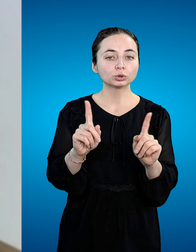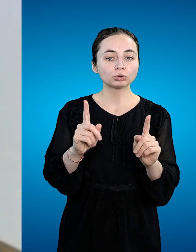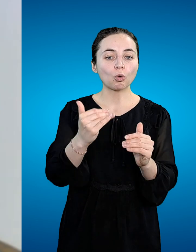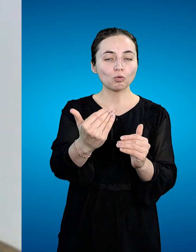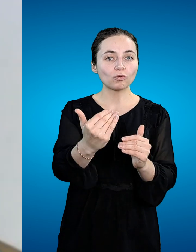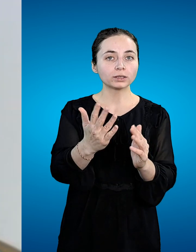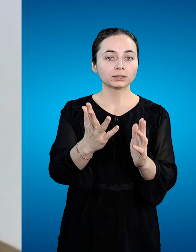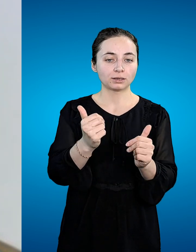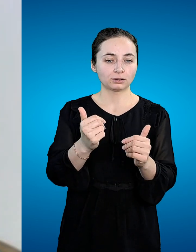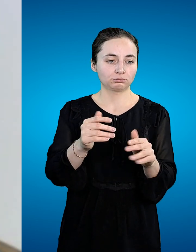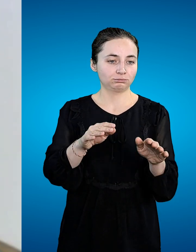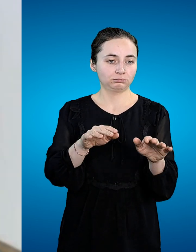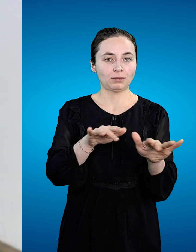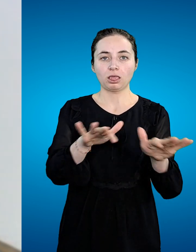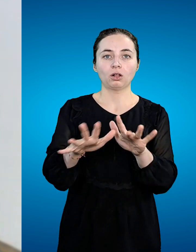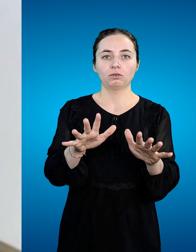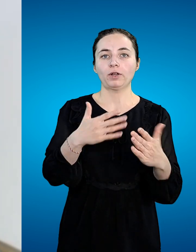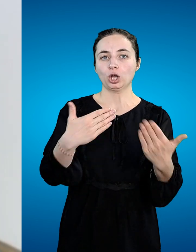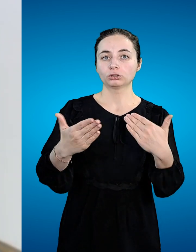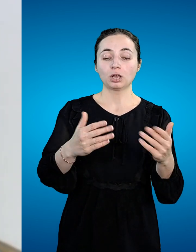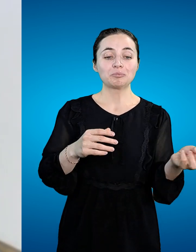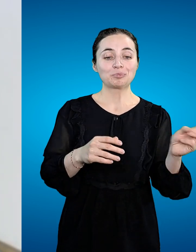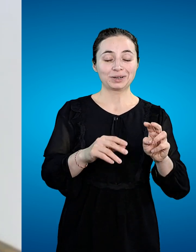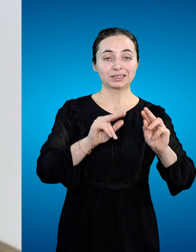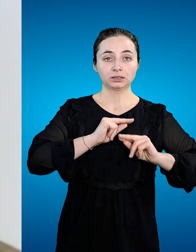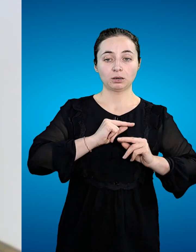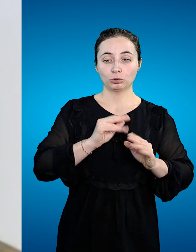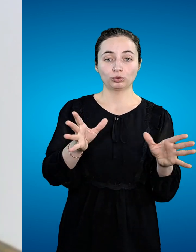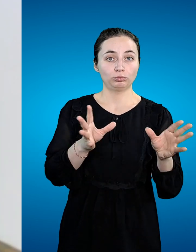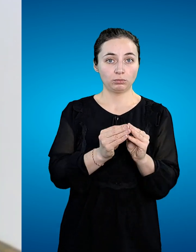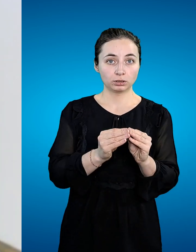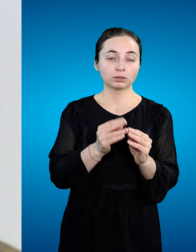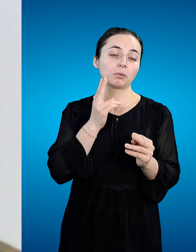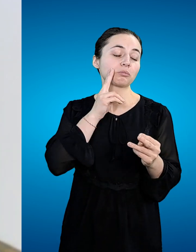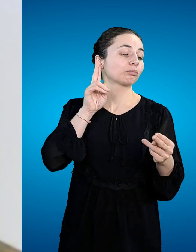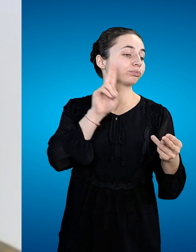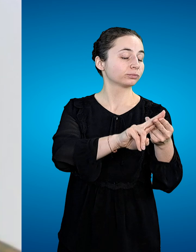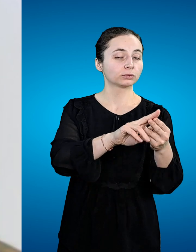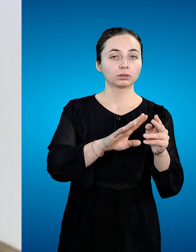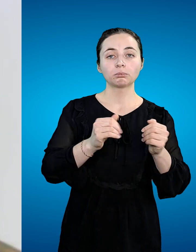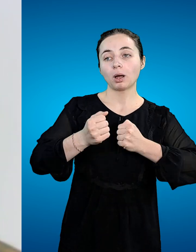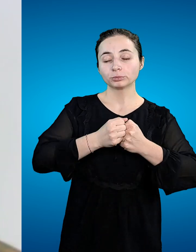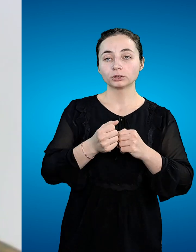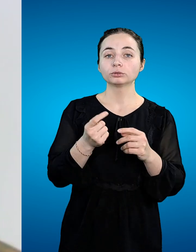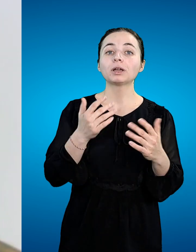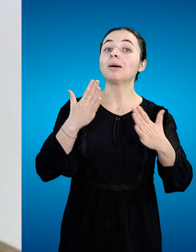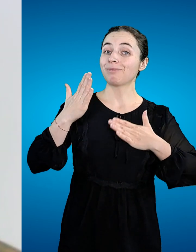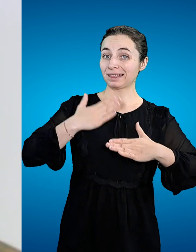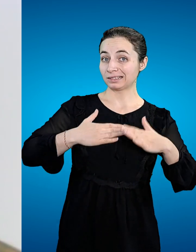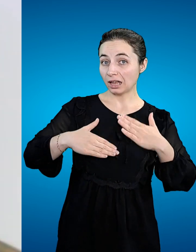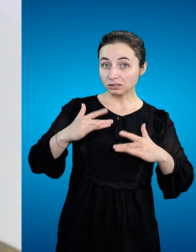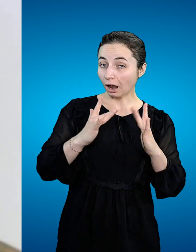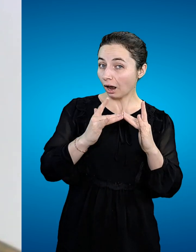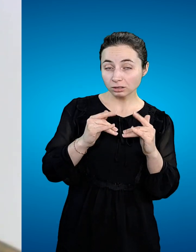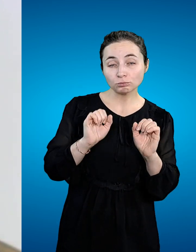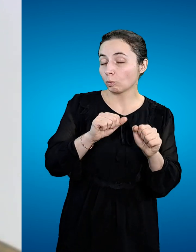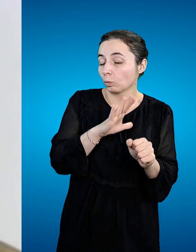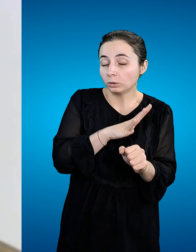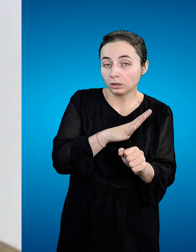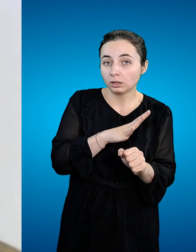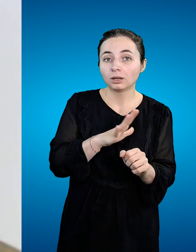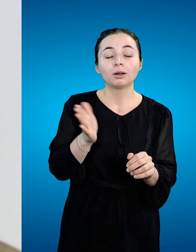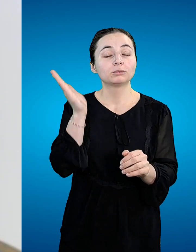означает, что у вас как деловые отношения. То есть вы пришли с работы вместе, ну там поцеловались, там пообнимались, понаслаждались друг